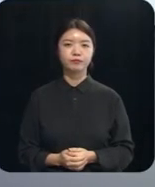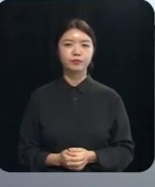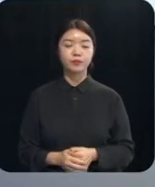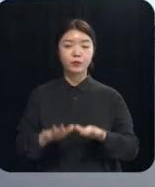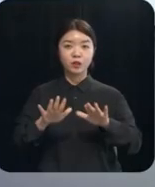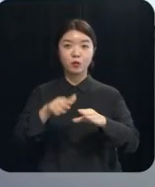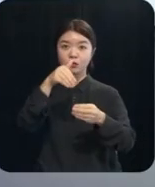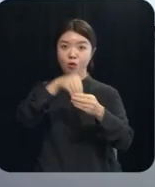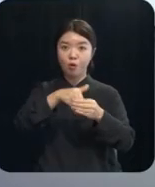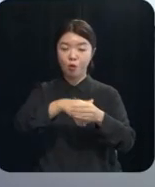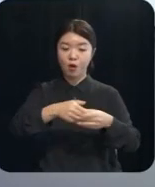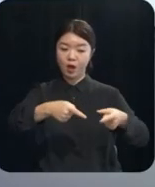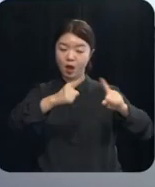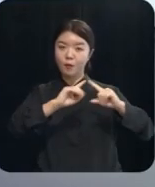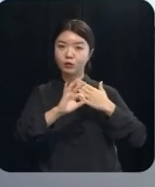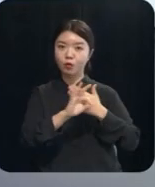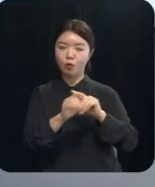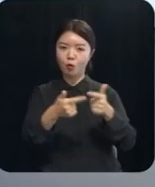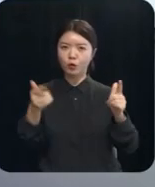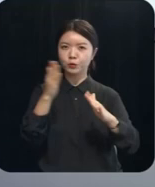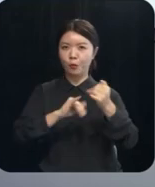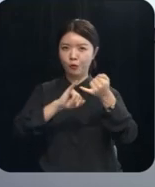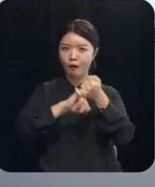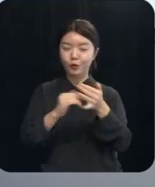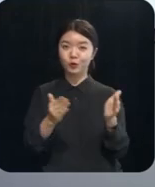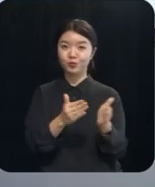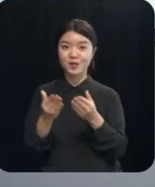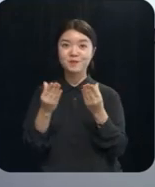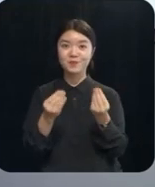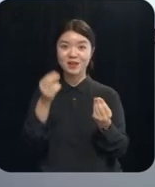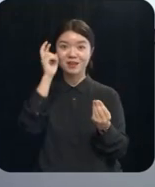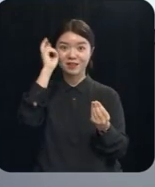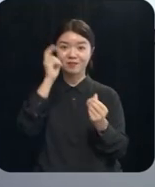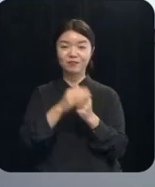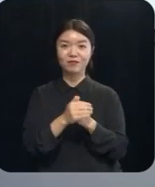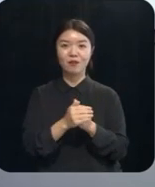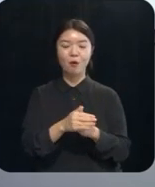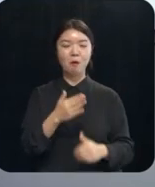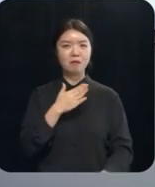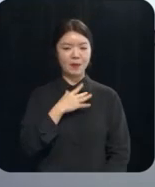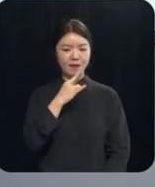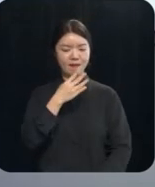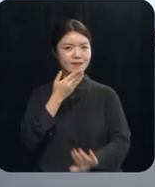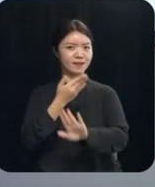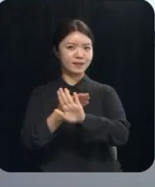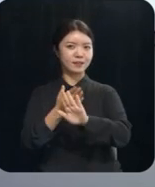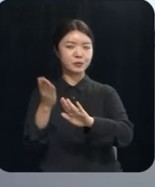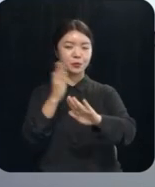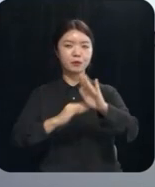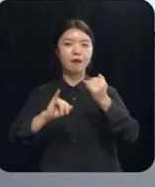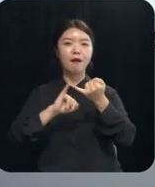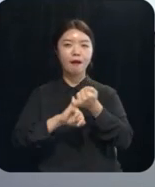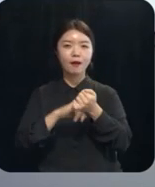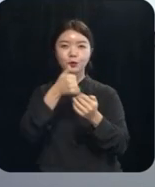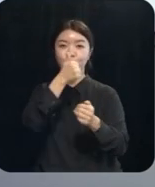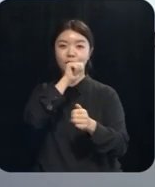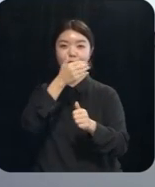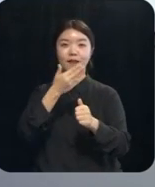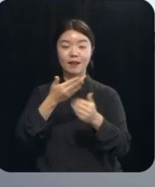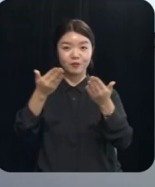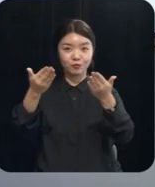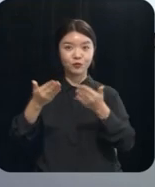이번 선거에 임하면서 다양한 공약들 준비하셨을 텐데요. 자신만의 차별화된 공약